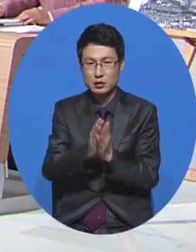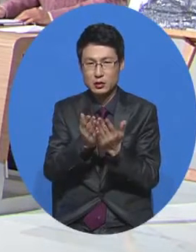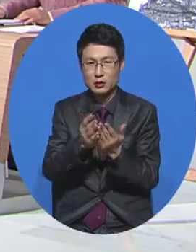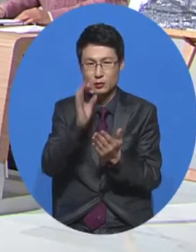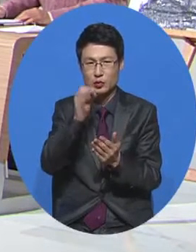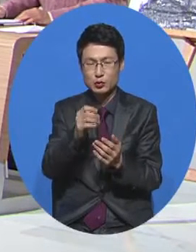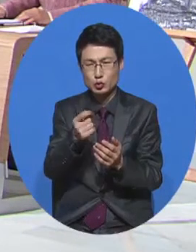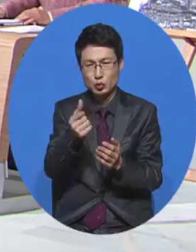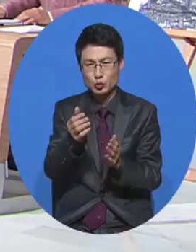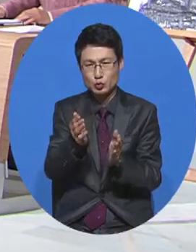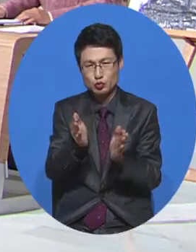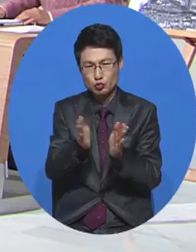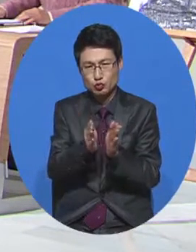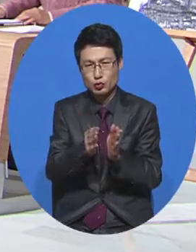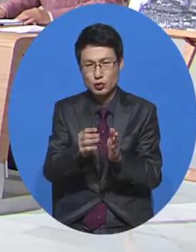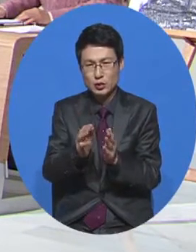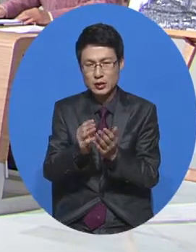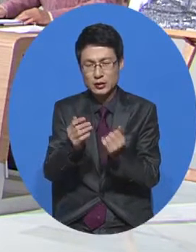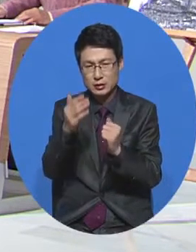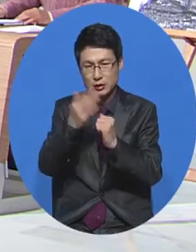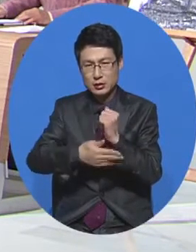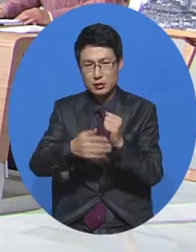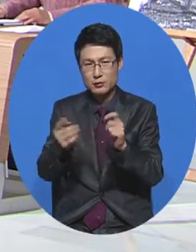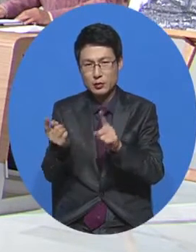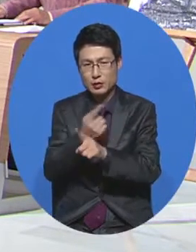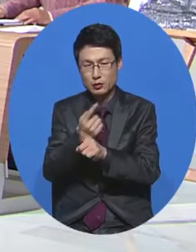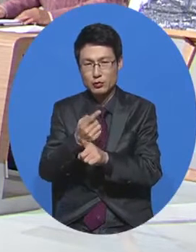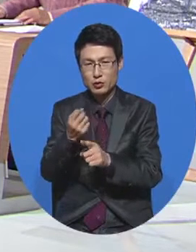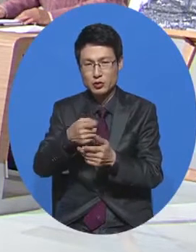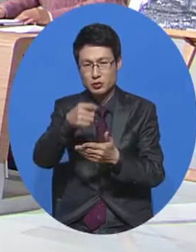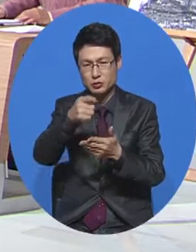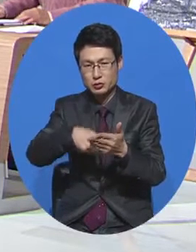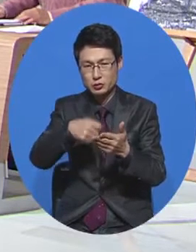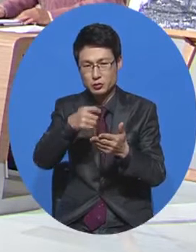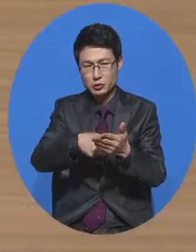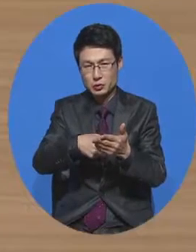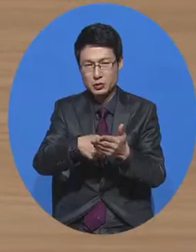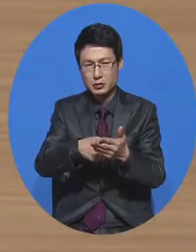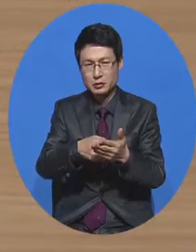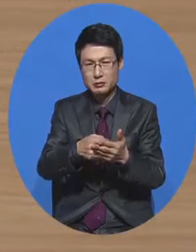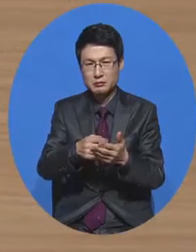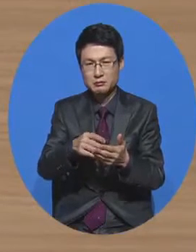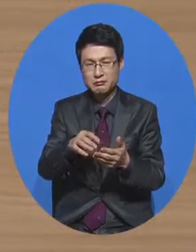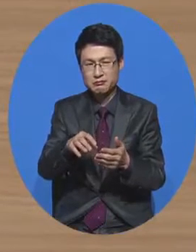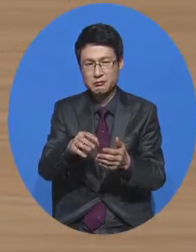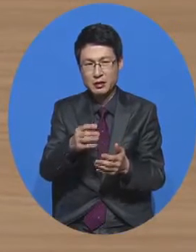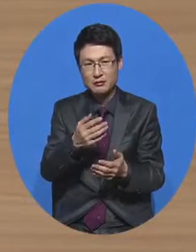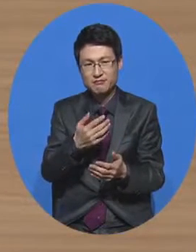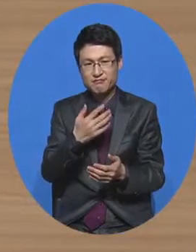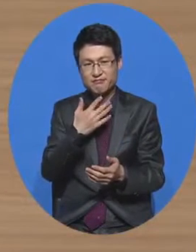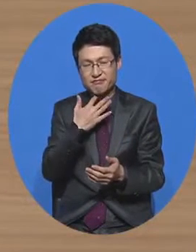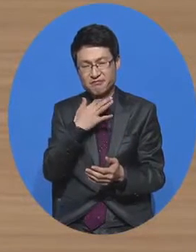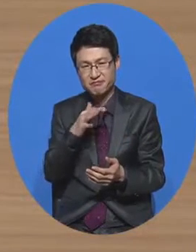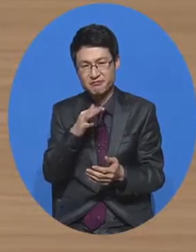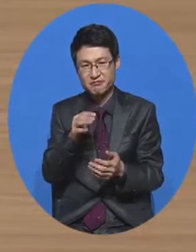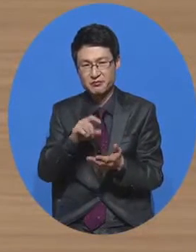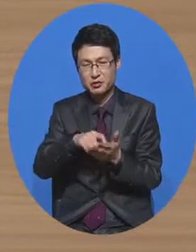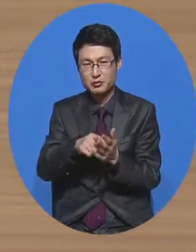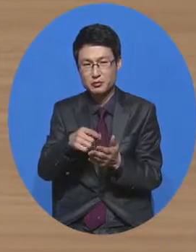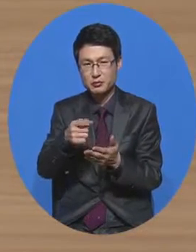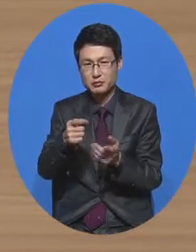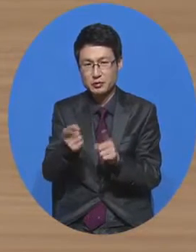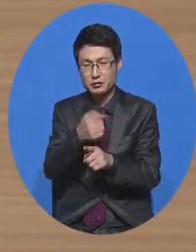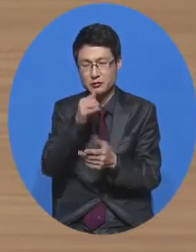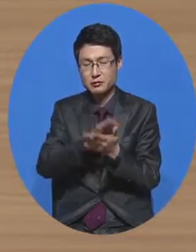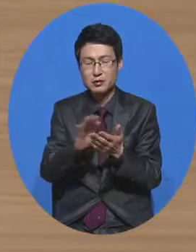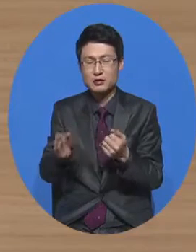조금 줄어들고 사진의 변경 이 되고 또 서술 내용이 굉장히 건조하게 바뀌더라구요 이런 문제들이 지적되고 있는데요